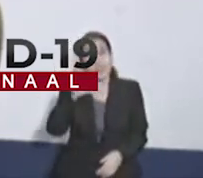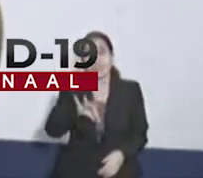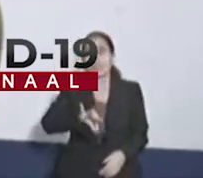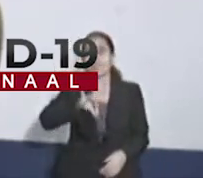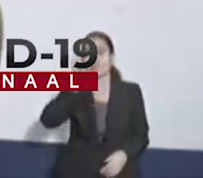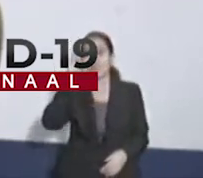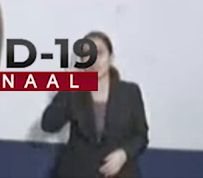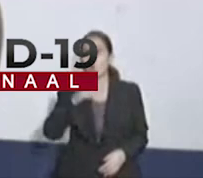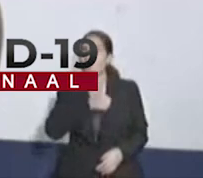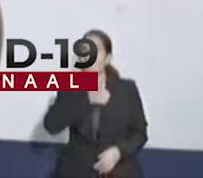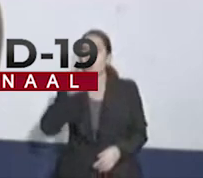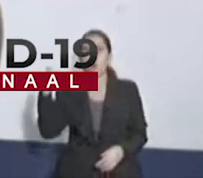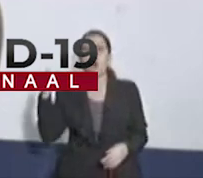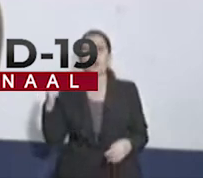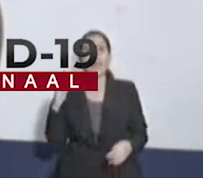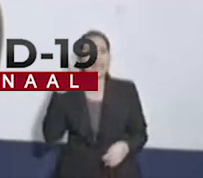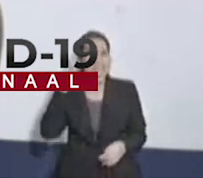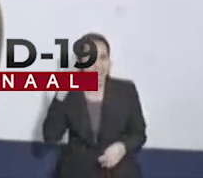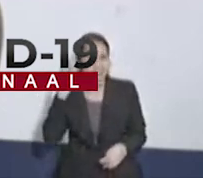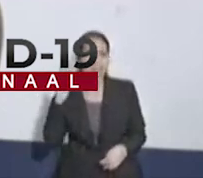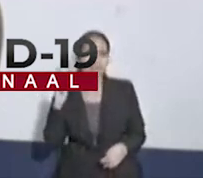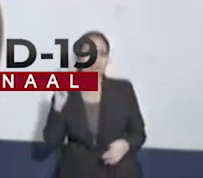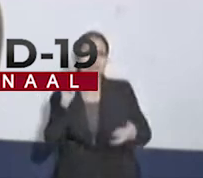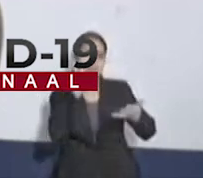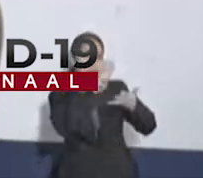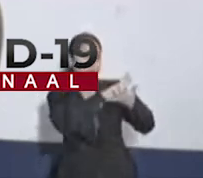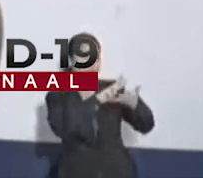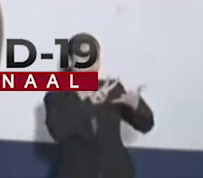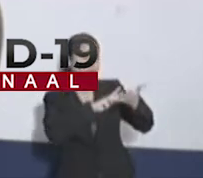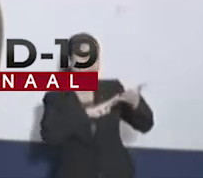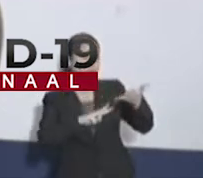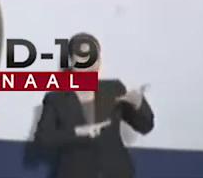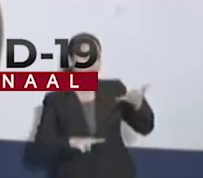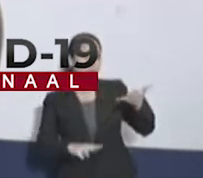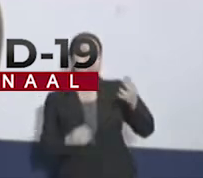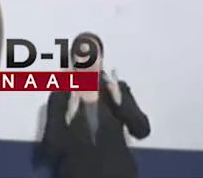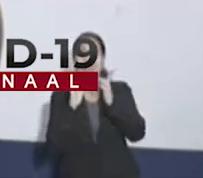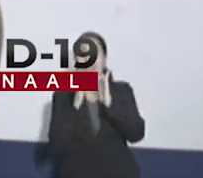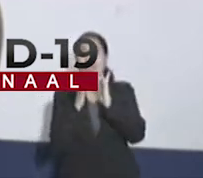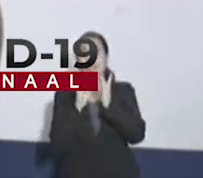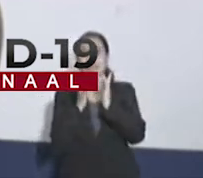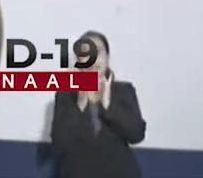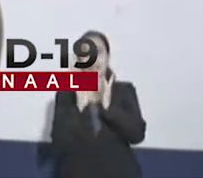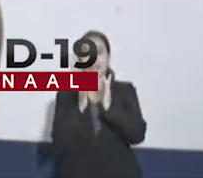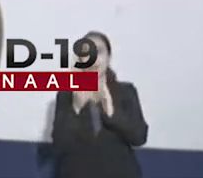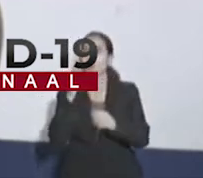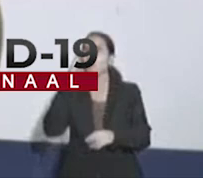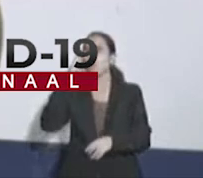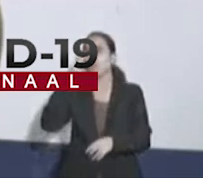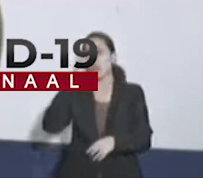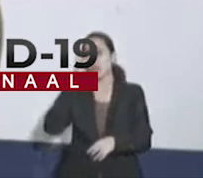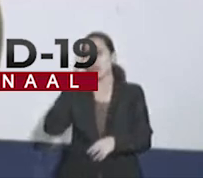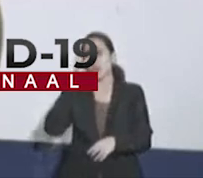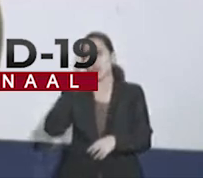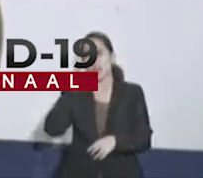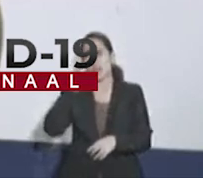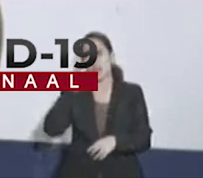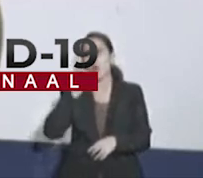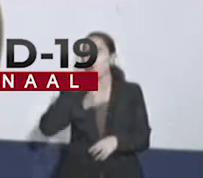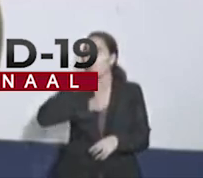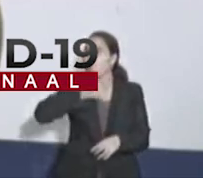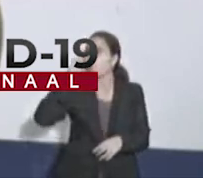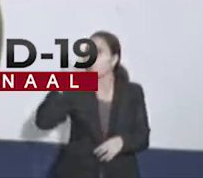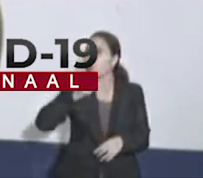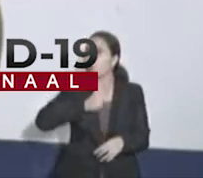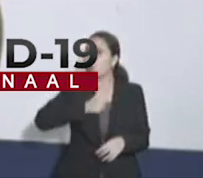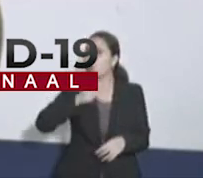goede en echte artikelen op internet. Dus probeer je zo goed mogelijk te